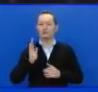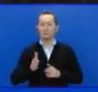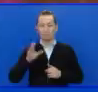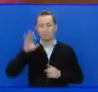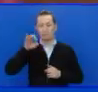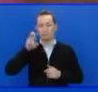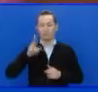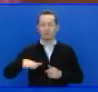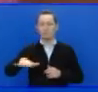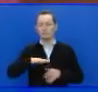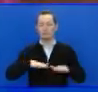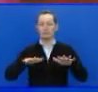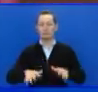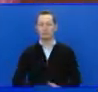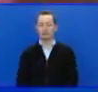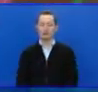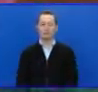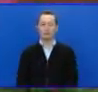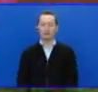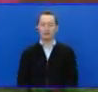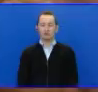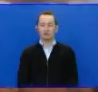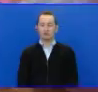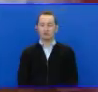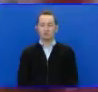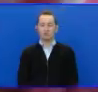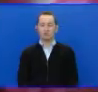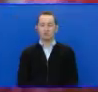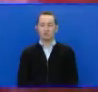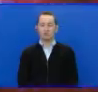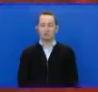Созақ ауданынан Гүлмира Оңласбек, Жандарбек Бергенұлы, Нұржан Ақжол, оңтүстік ақпарат.